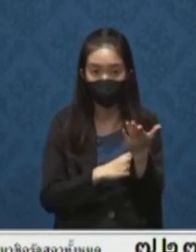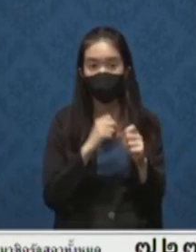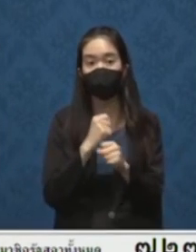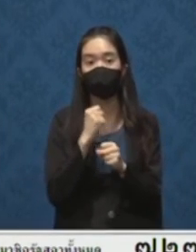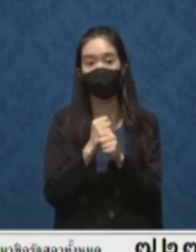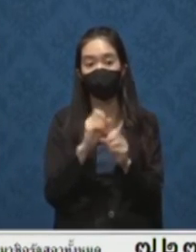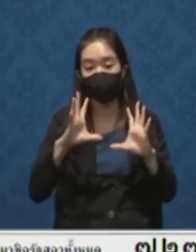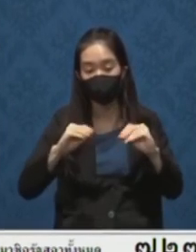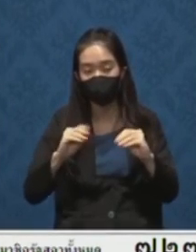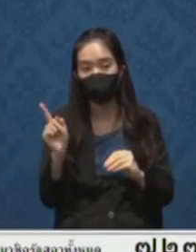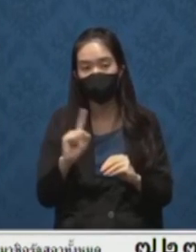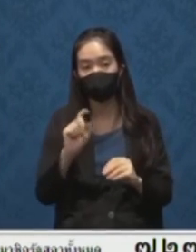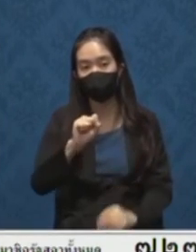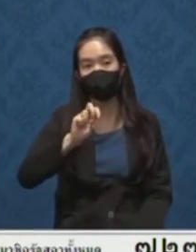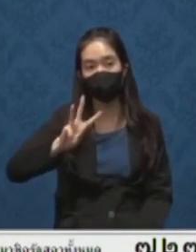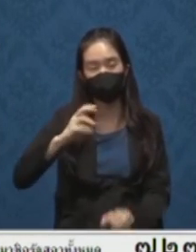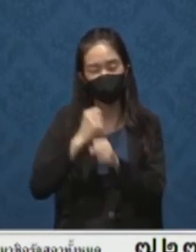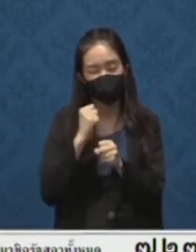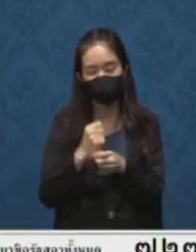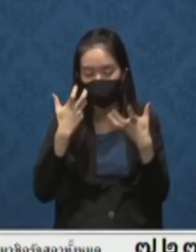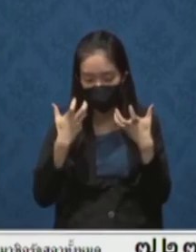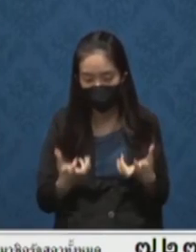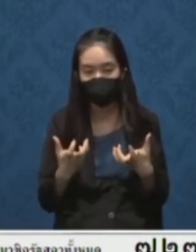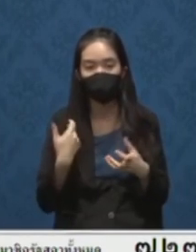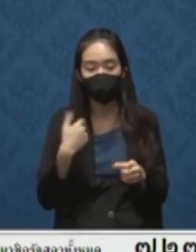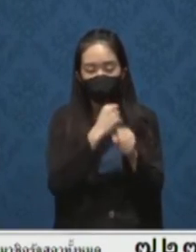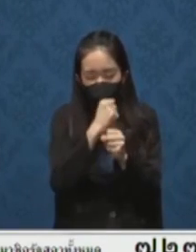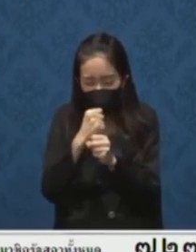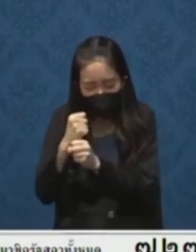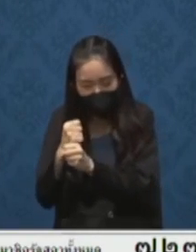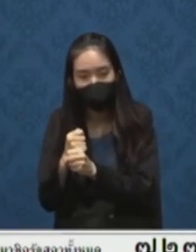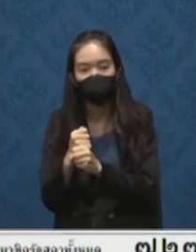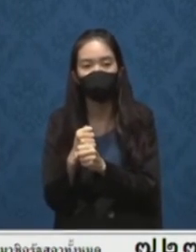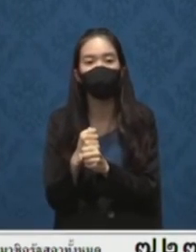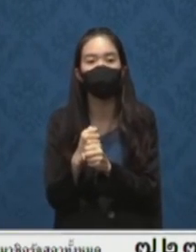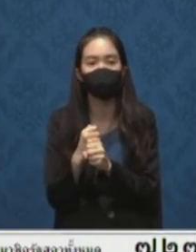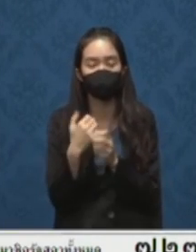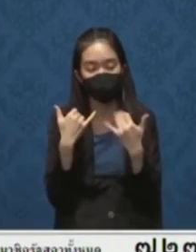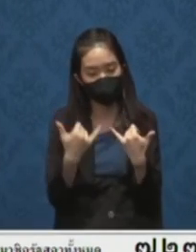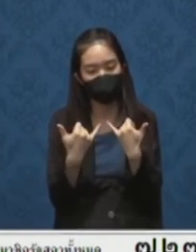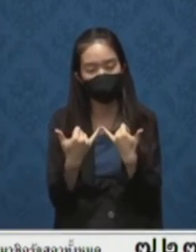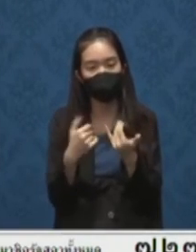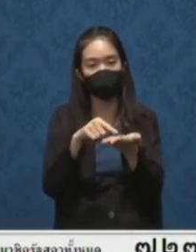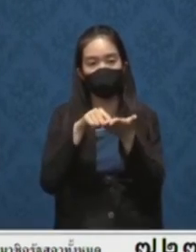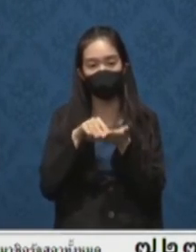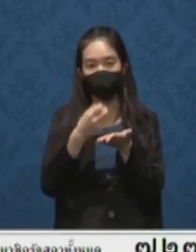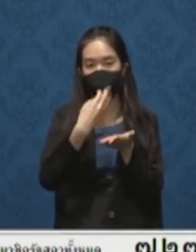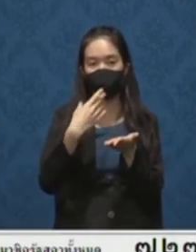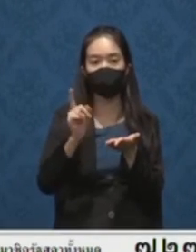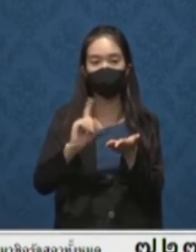ภาทํางาน อย่างนัก หนา ส maritime ต่อ เนื่ ก ก มา โดย ตรอดสพาพั ก็ มา ราย งาน อ ครับ